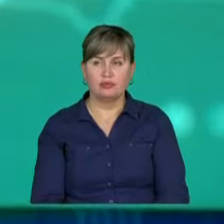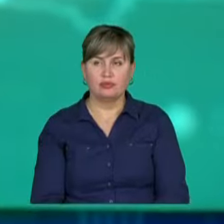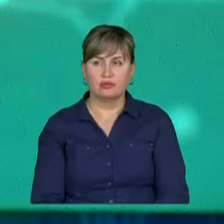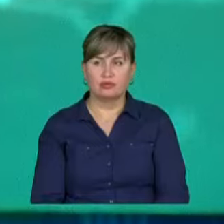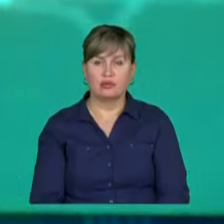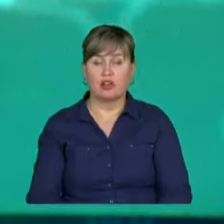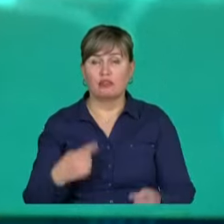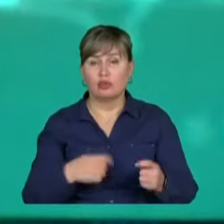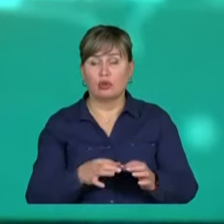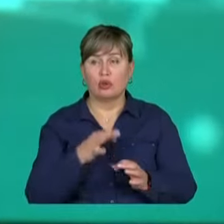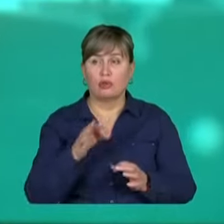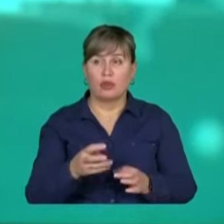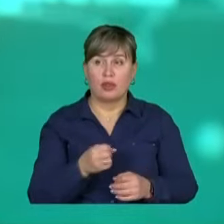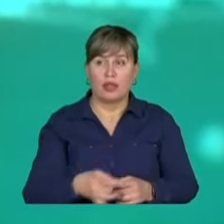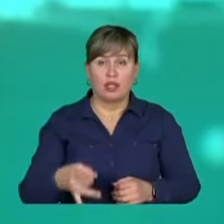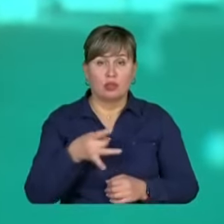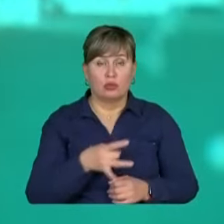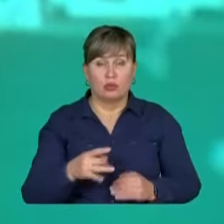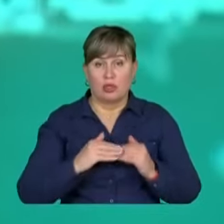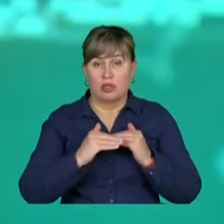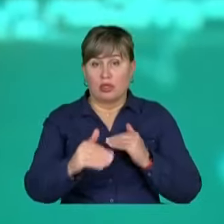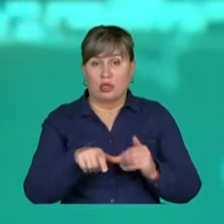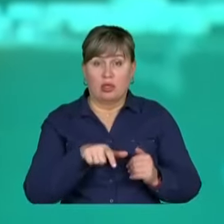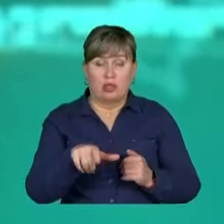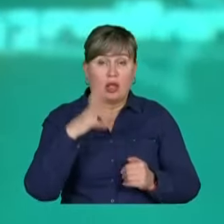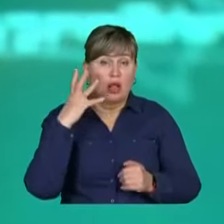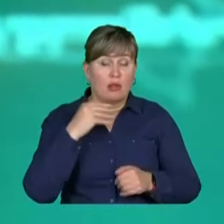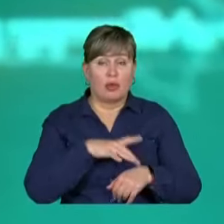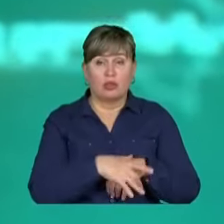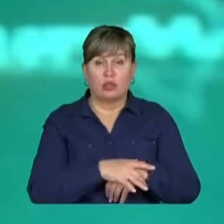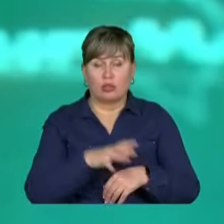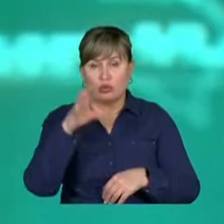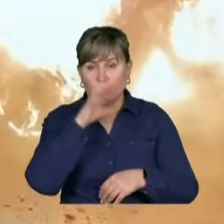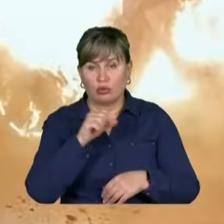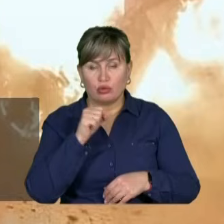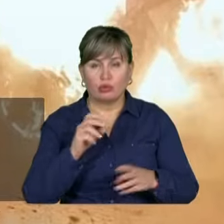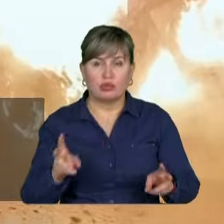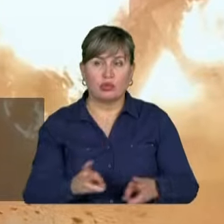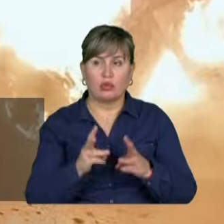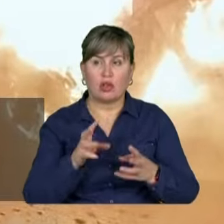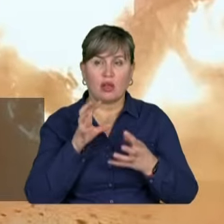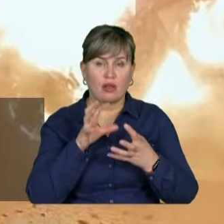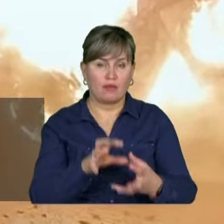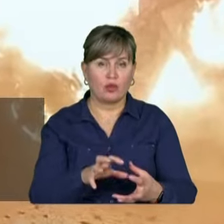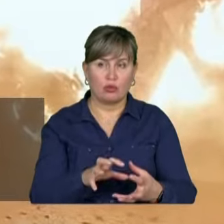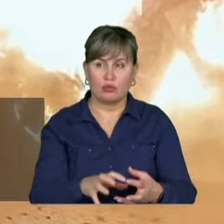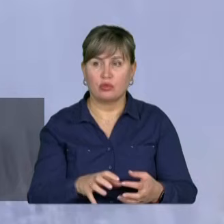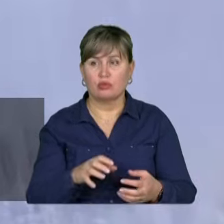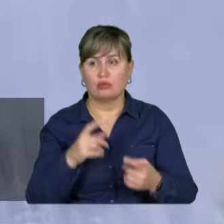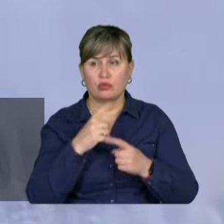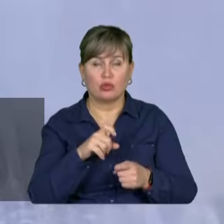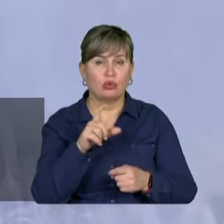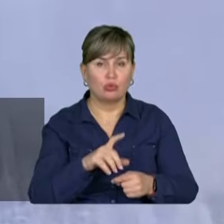В Жамбылской области на республиканской трассе Алматы-Ташкент ночью сгорел пассажирский автобус. По данным областного ДЧС,